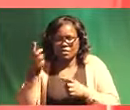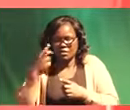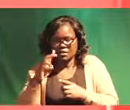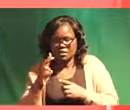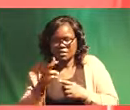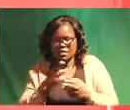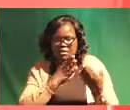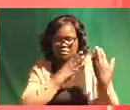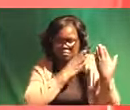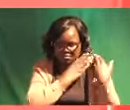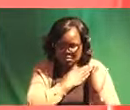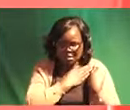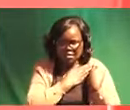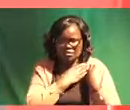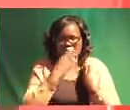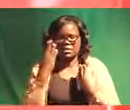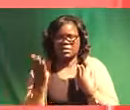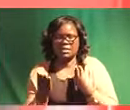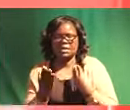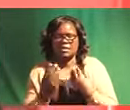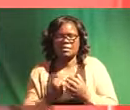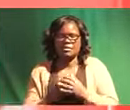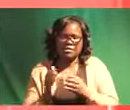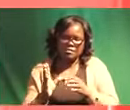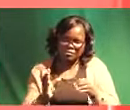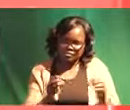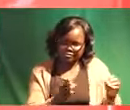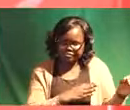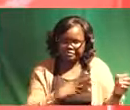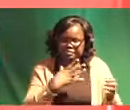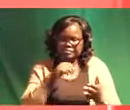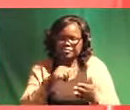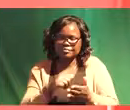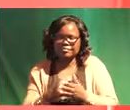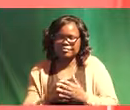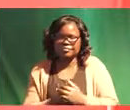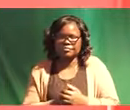msigo uliwekewa wale watu na ile naye tumeondoa ndio